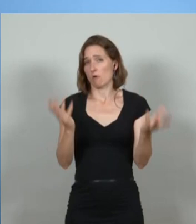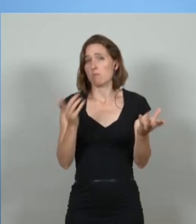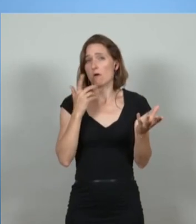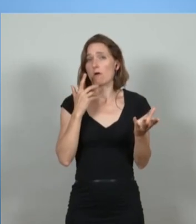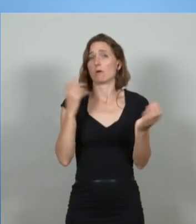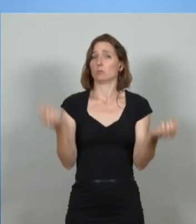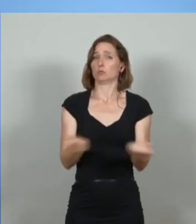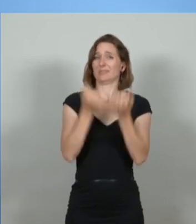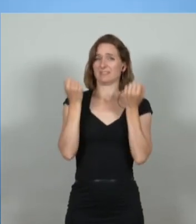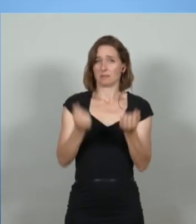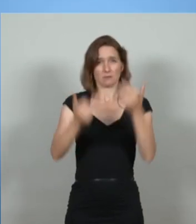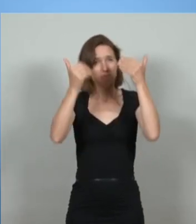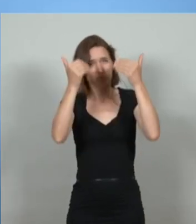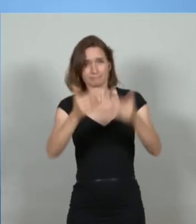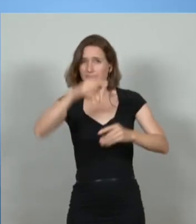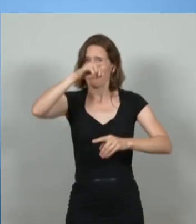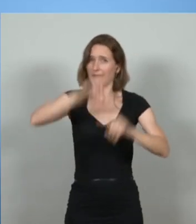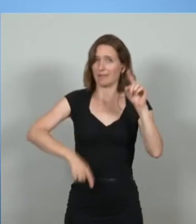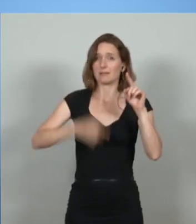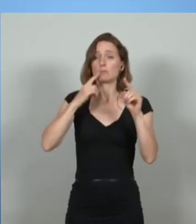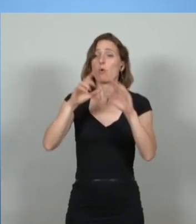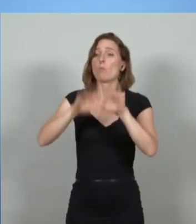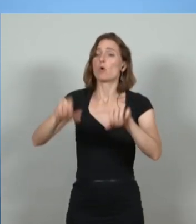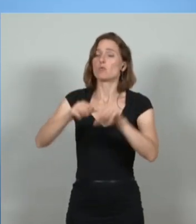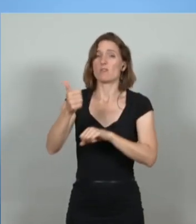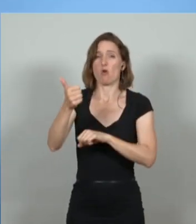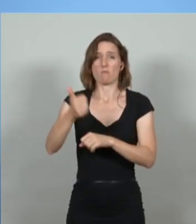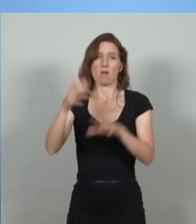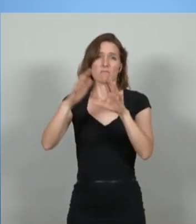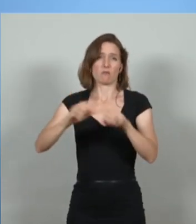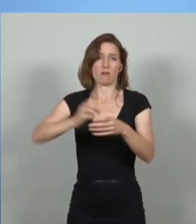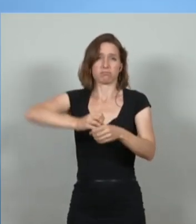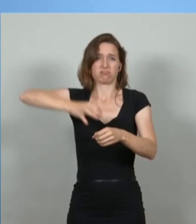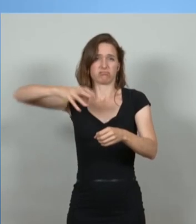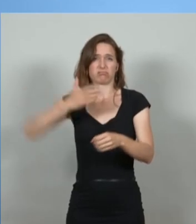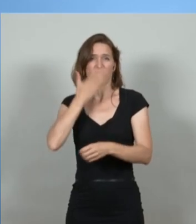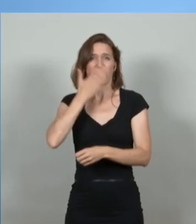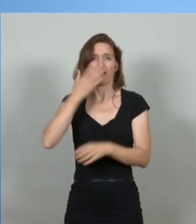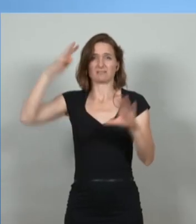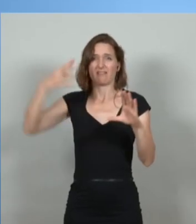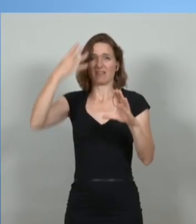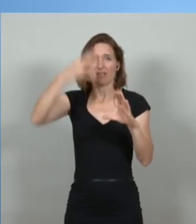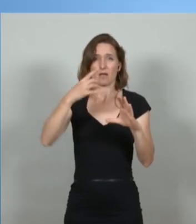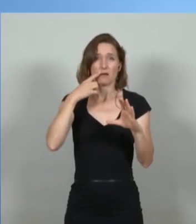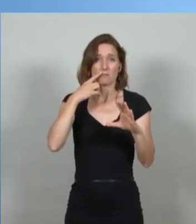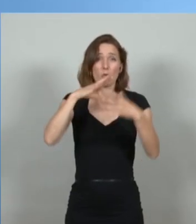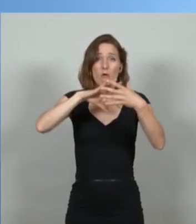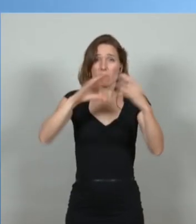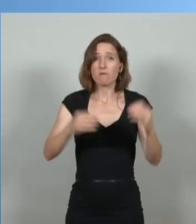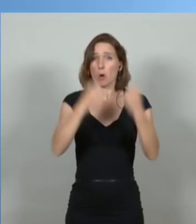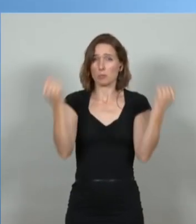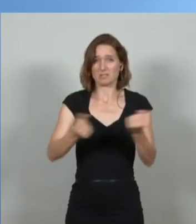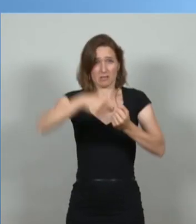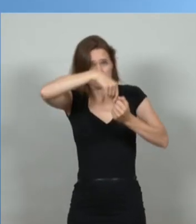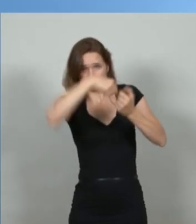publicité des produits les plus émetteurs de gaz à effet de serre sur tous les publics supports publicitaires réguler la publicité